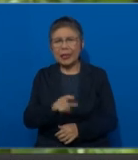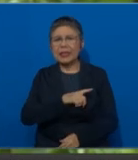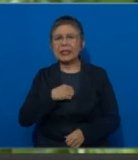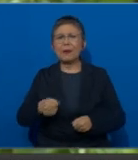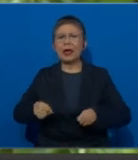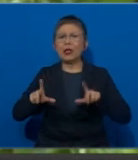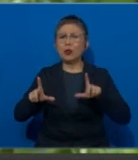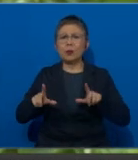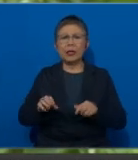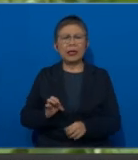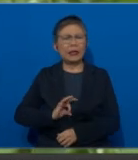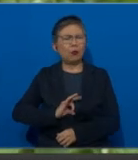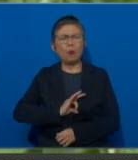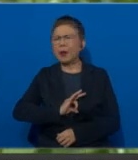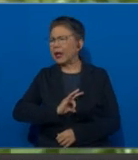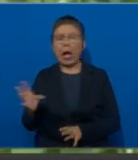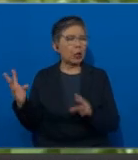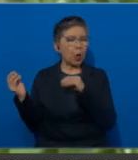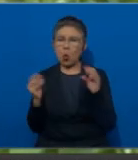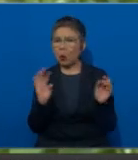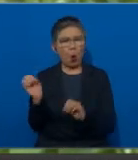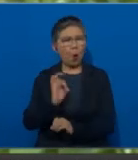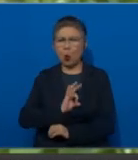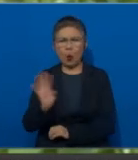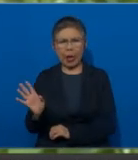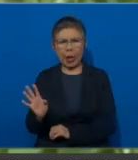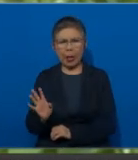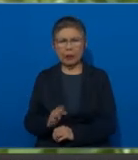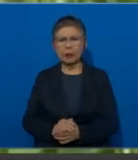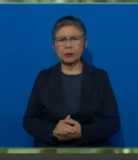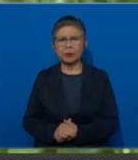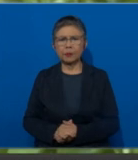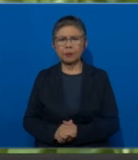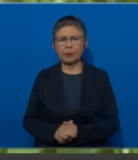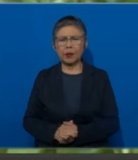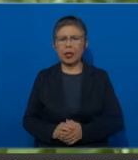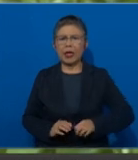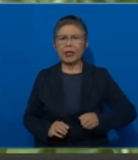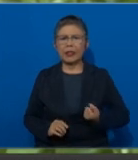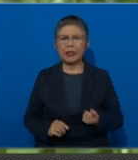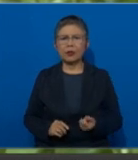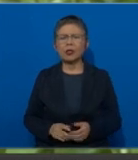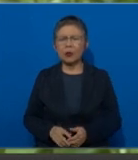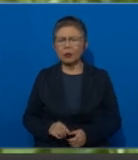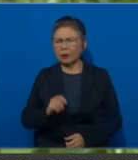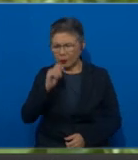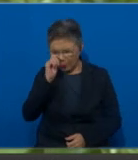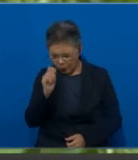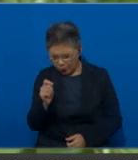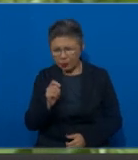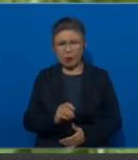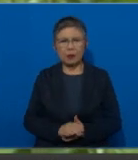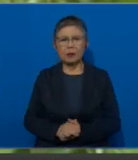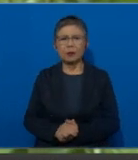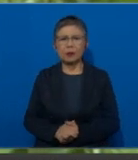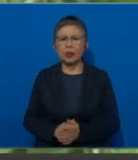saya belum pernah yang namanya orang-orang Pak. Istri saya, belum. Dia tuh, dia nurut Pak, patuh sama saya. Enggak pernah